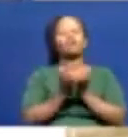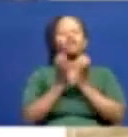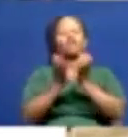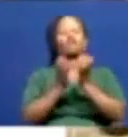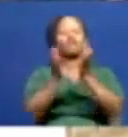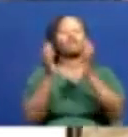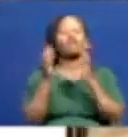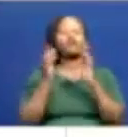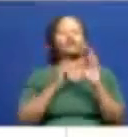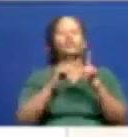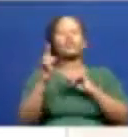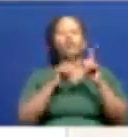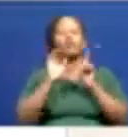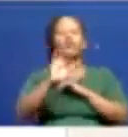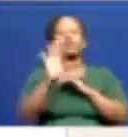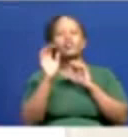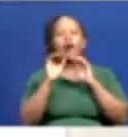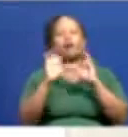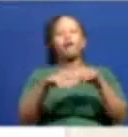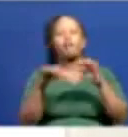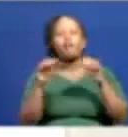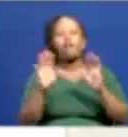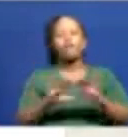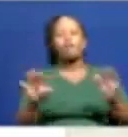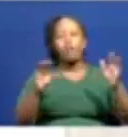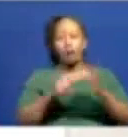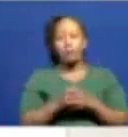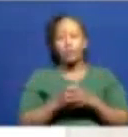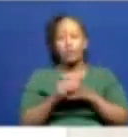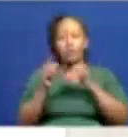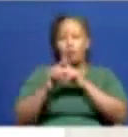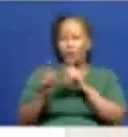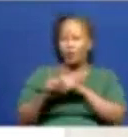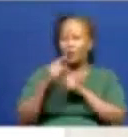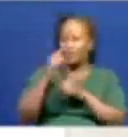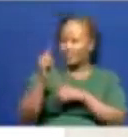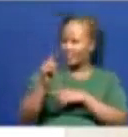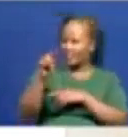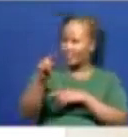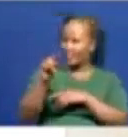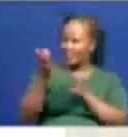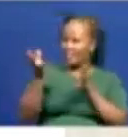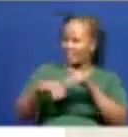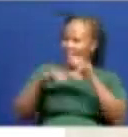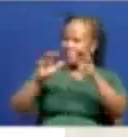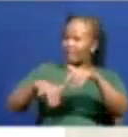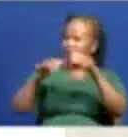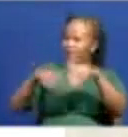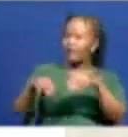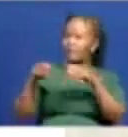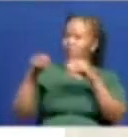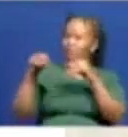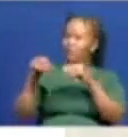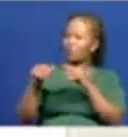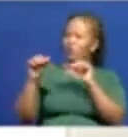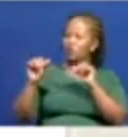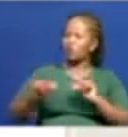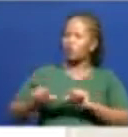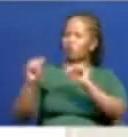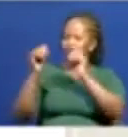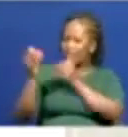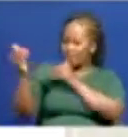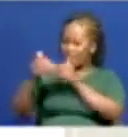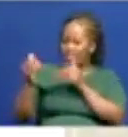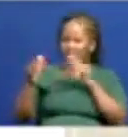kwenye mashamba yao. Wanadai kuwa mbali na uchimbaji haramu wa madini unaofanywa kwenye ukingo wa mto Nzoia,